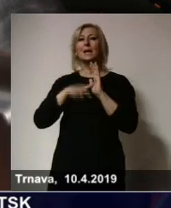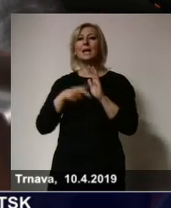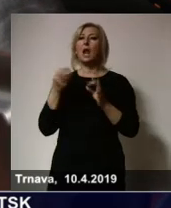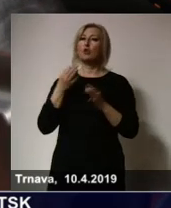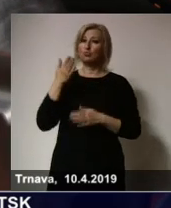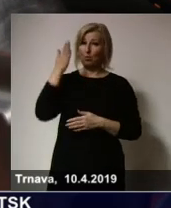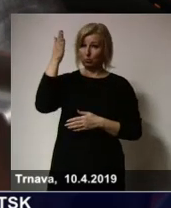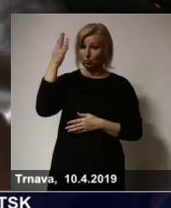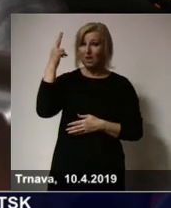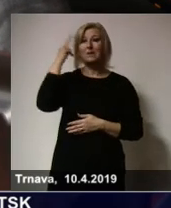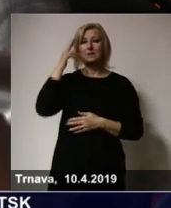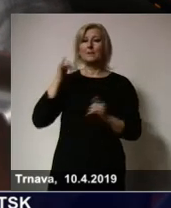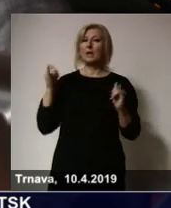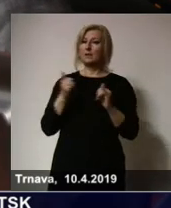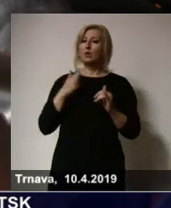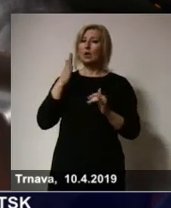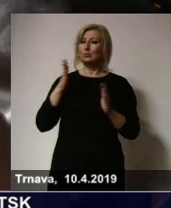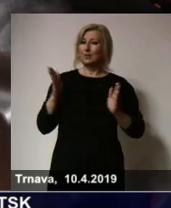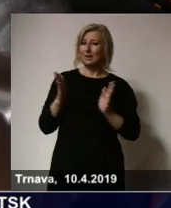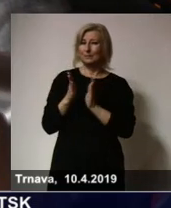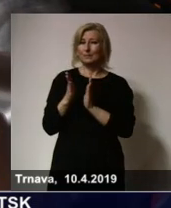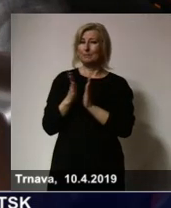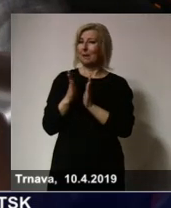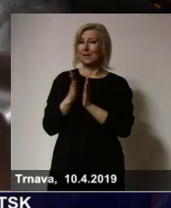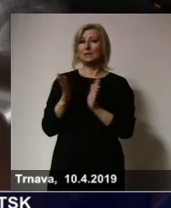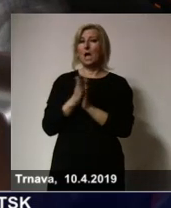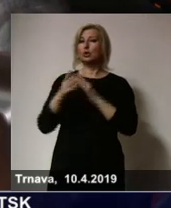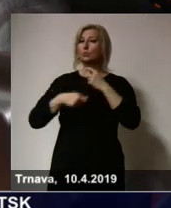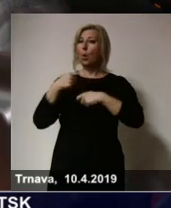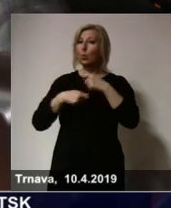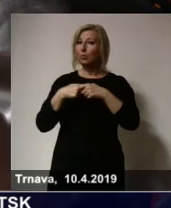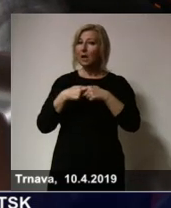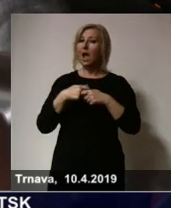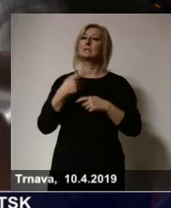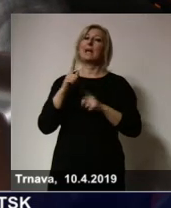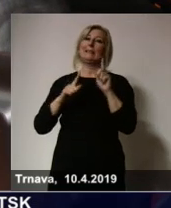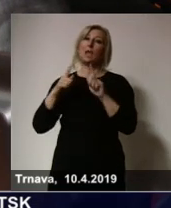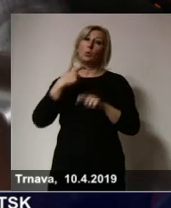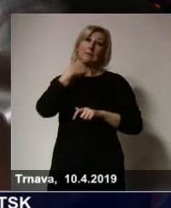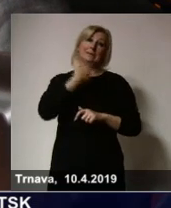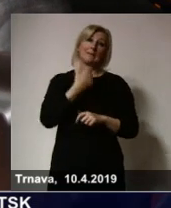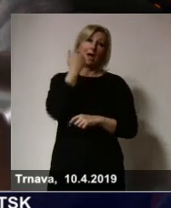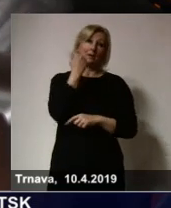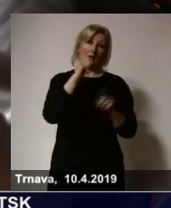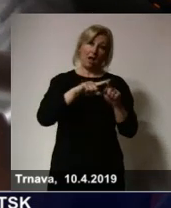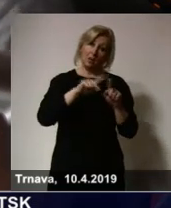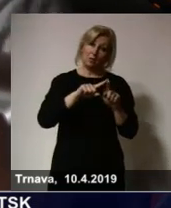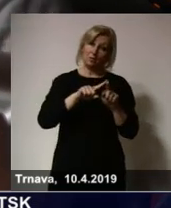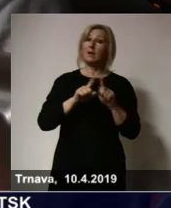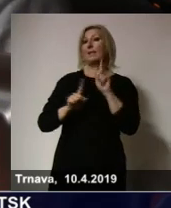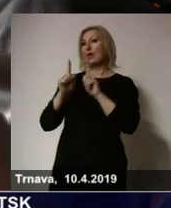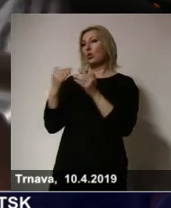úzkej spolupráci s novými alebo aj staronovými riaditeľmi, ktorí svoje posty obhájili. Keď som hovoril